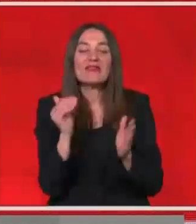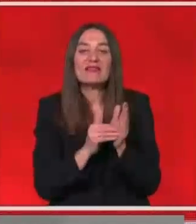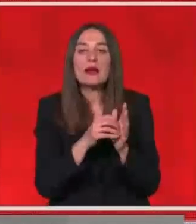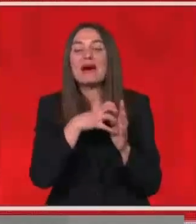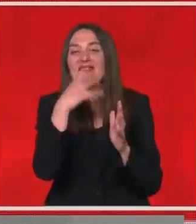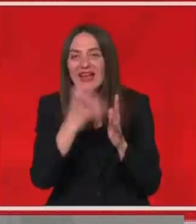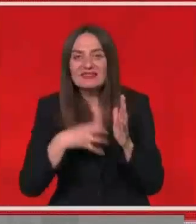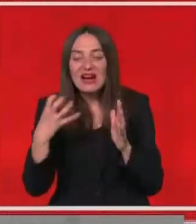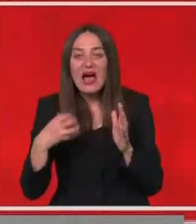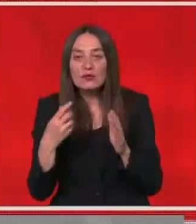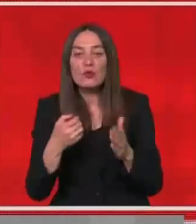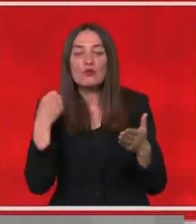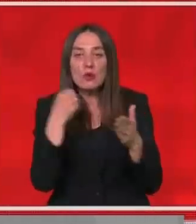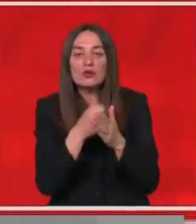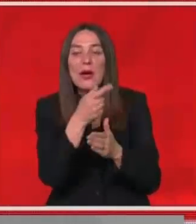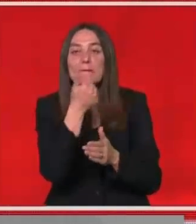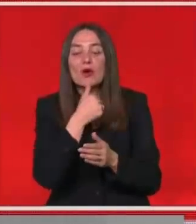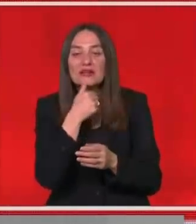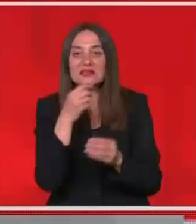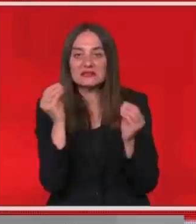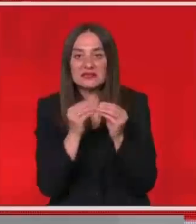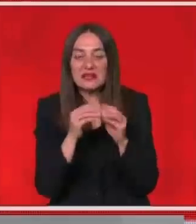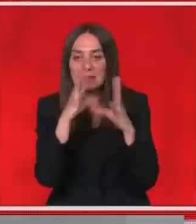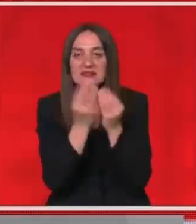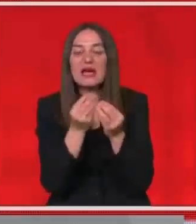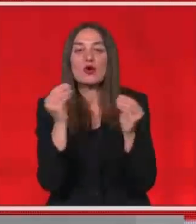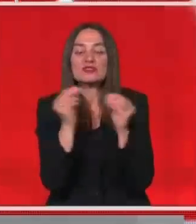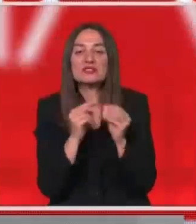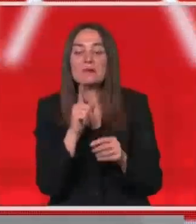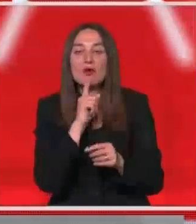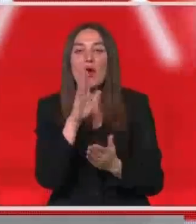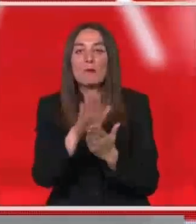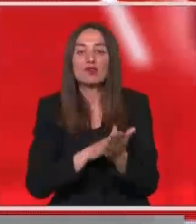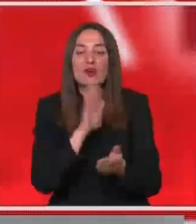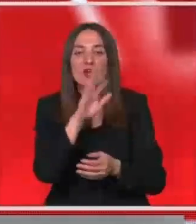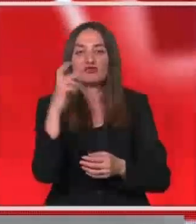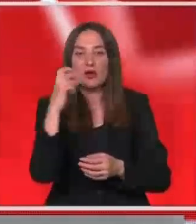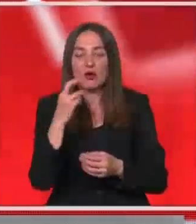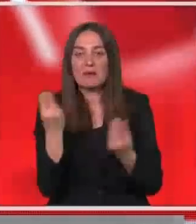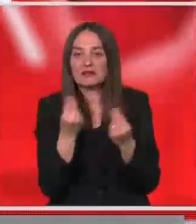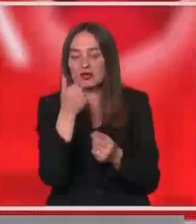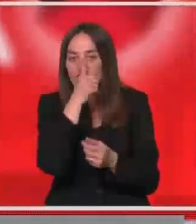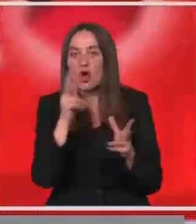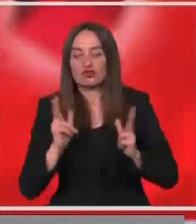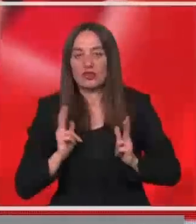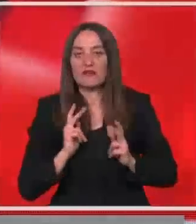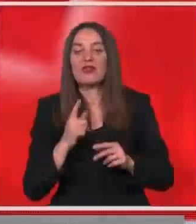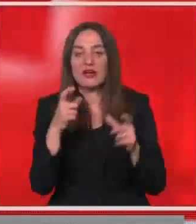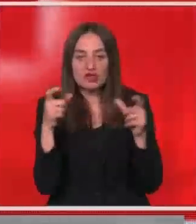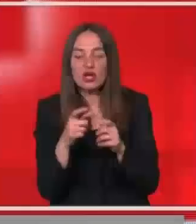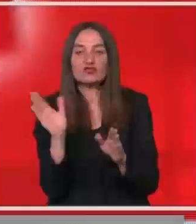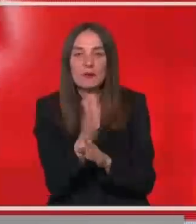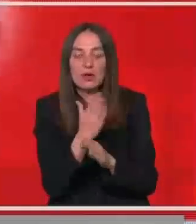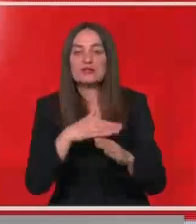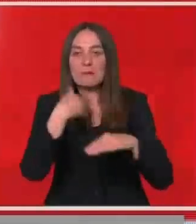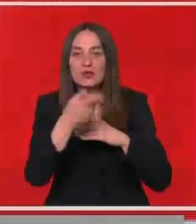trajno tangiraju vaš poreski sistem i ceo sistem na osnovu kojeg počiva i vaša ekonomija. Zato što je očekivanje da će kriza proći, ali